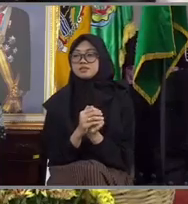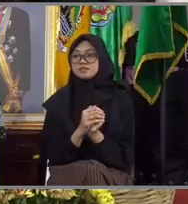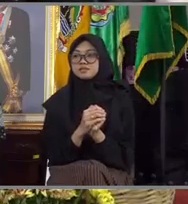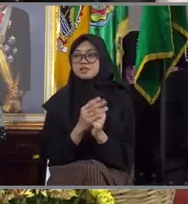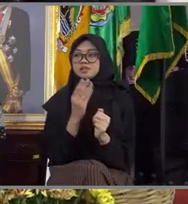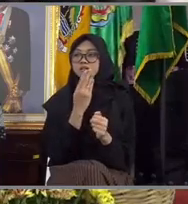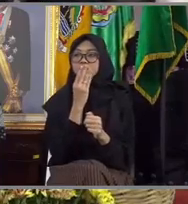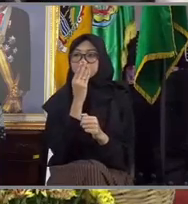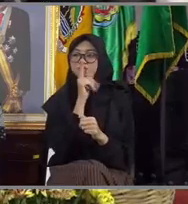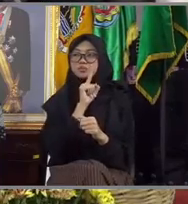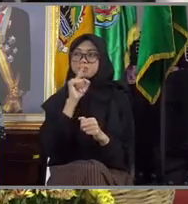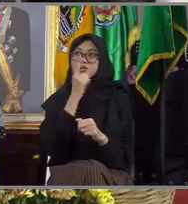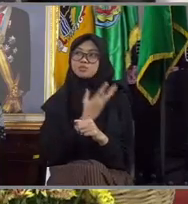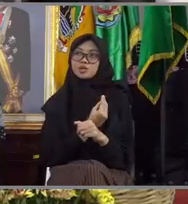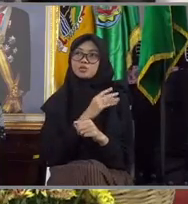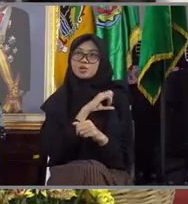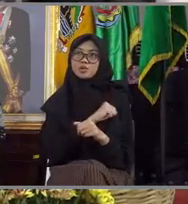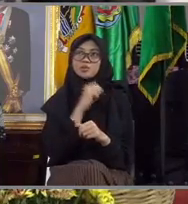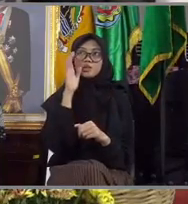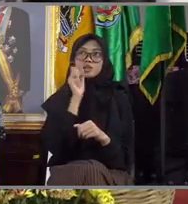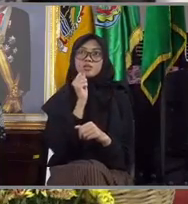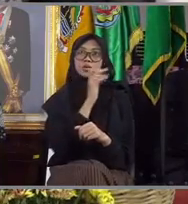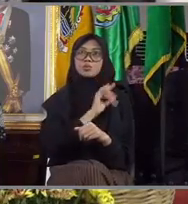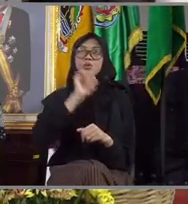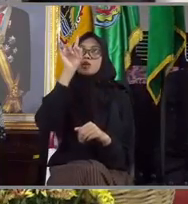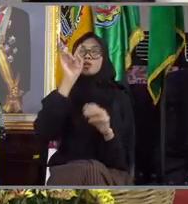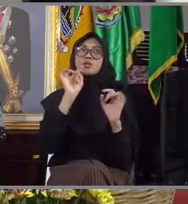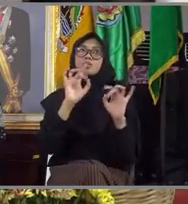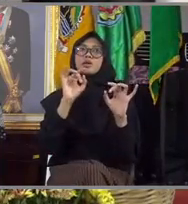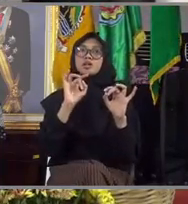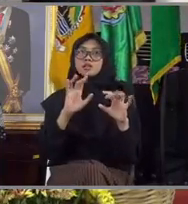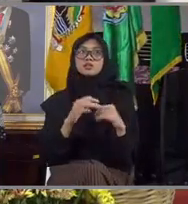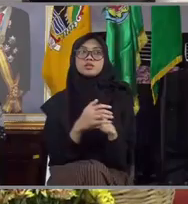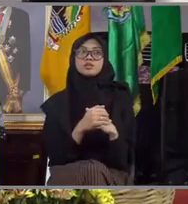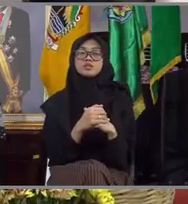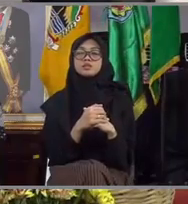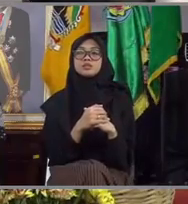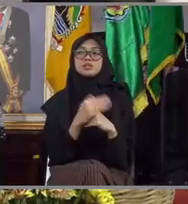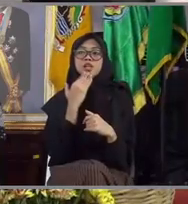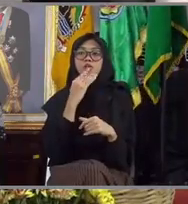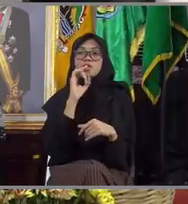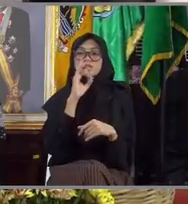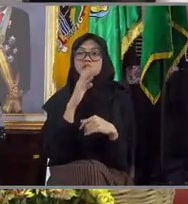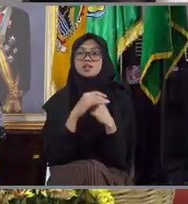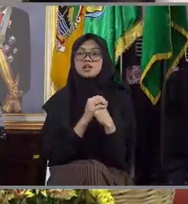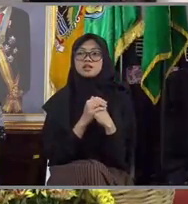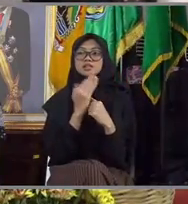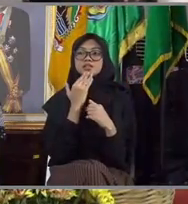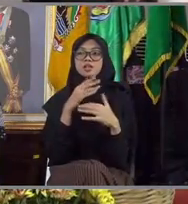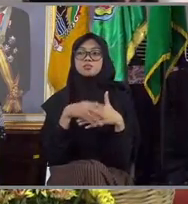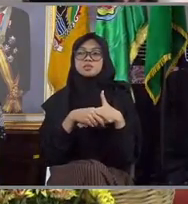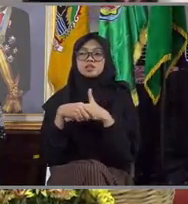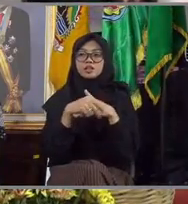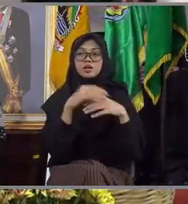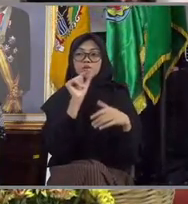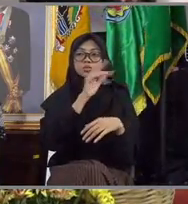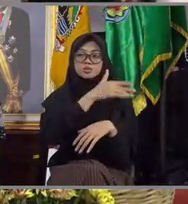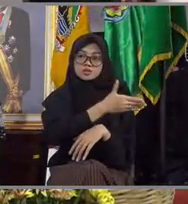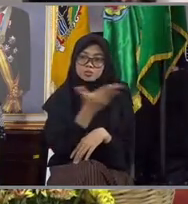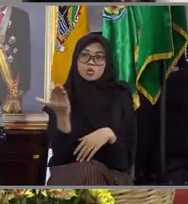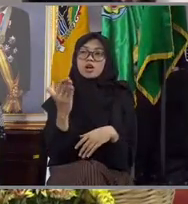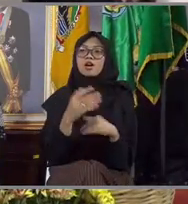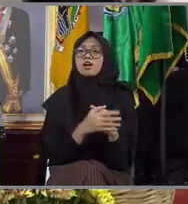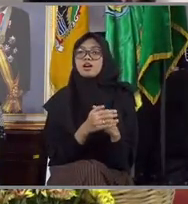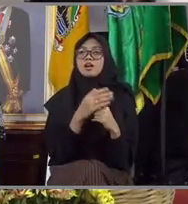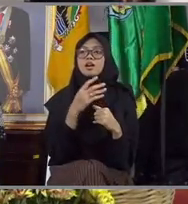Hi speed hirohman Assalamualaikum warahmatullahi wabarakatuh Selamat siang dan salam sejahtera PT semua yang